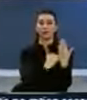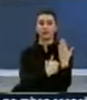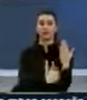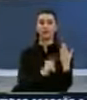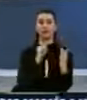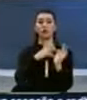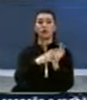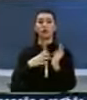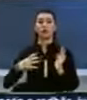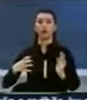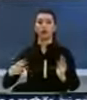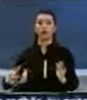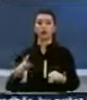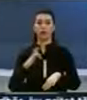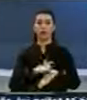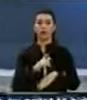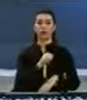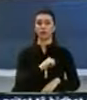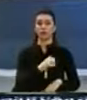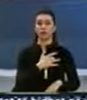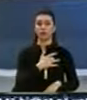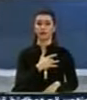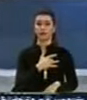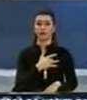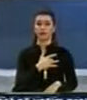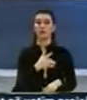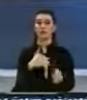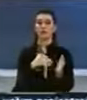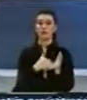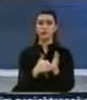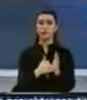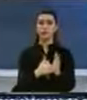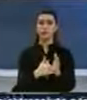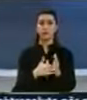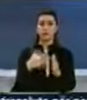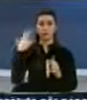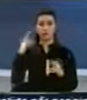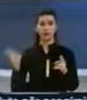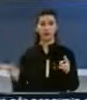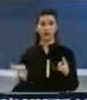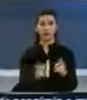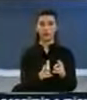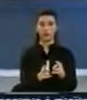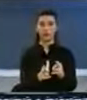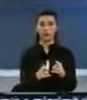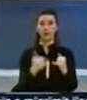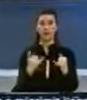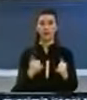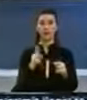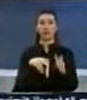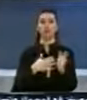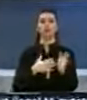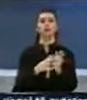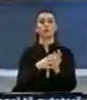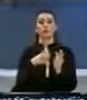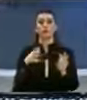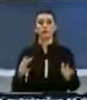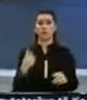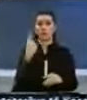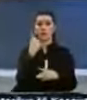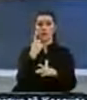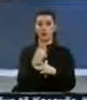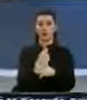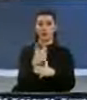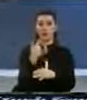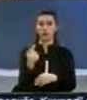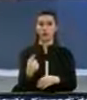në kardiologji dhe kardiologjinë invazive, për arsye se ajo ishte shkurtuar në një javë pritje për pacient, tani ka kaluar mbi një muaj e gjysmë në lista e